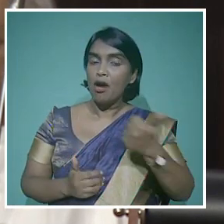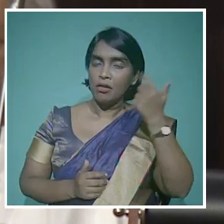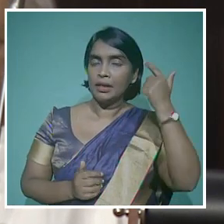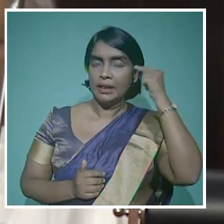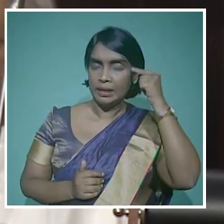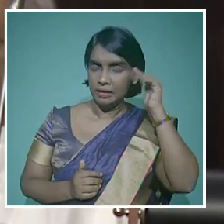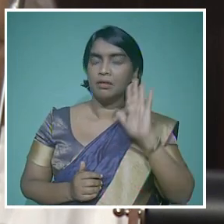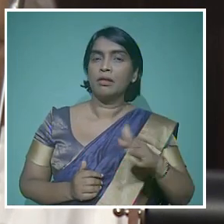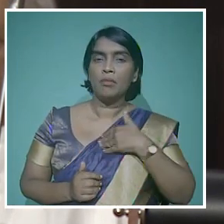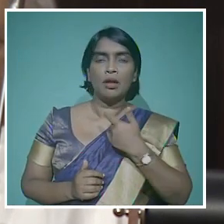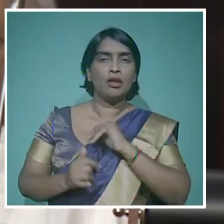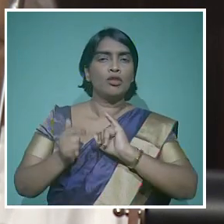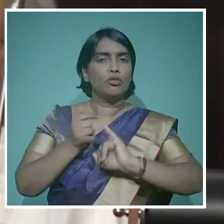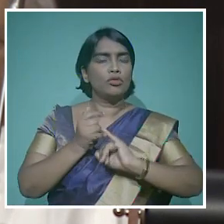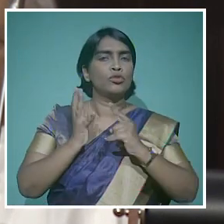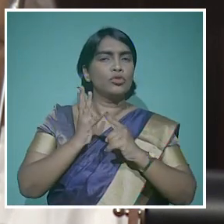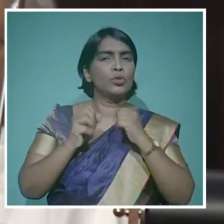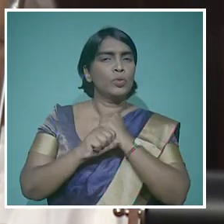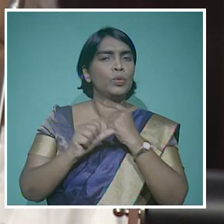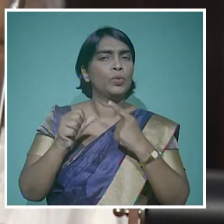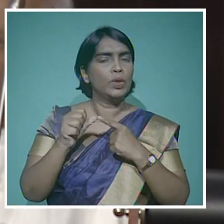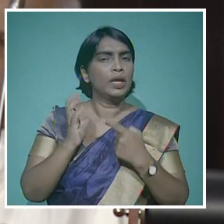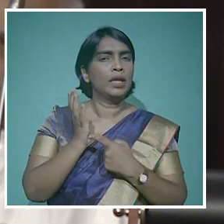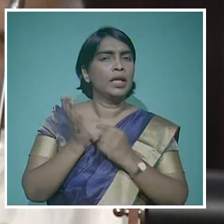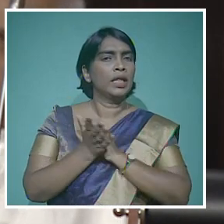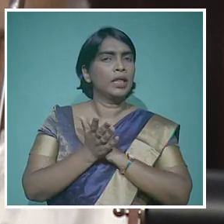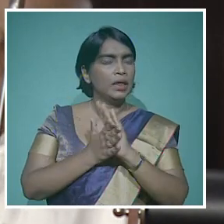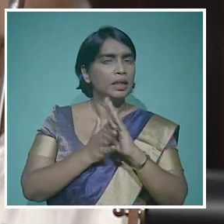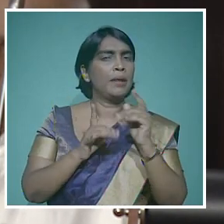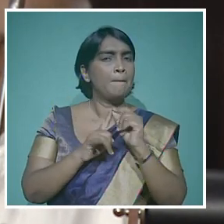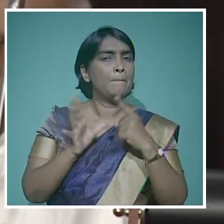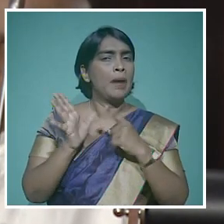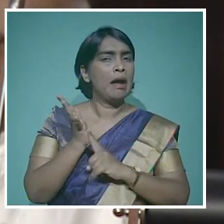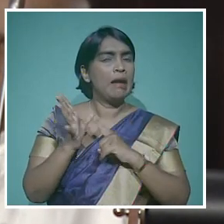යුතුයි. සුගතපාල ද සිල්වා මාරසාද් නාට්‍යයේ